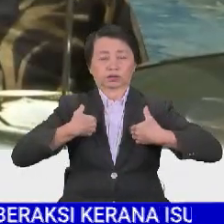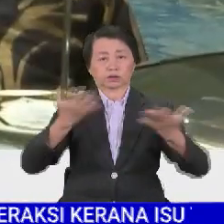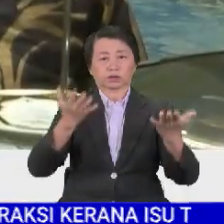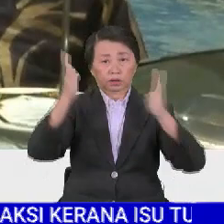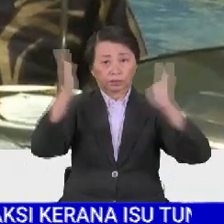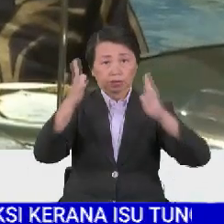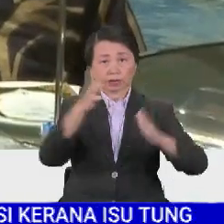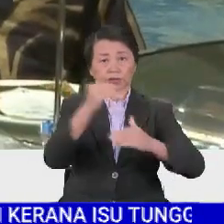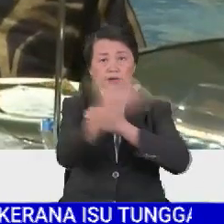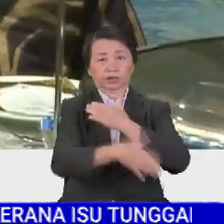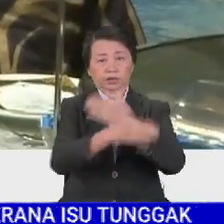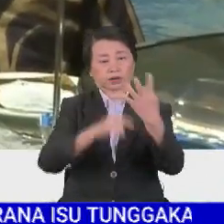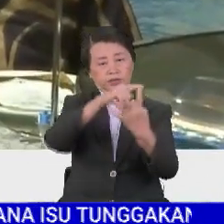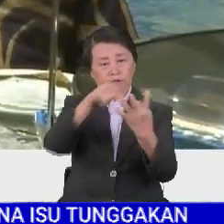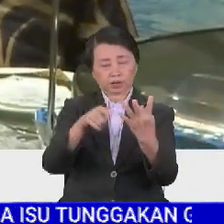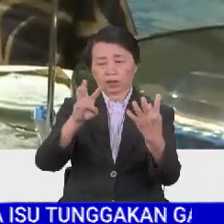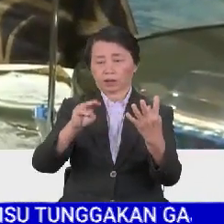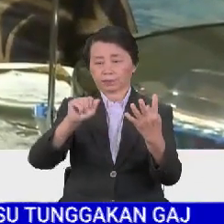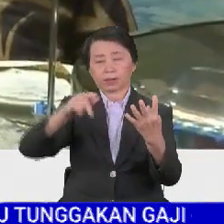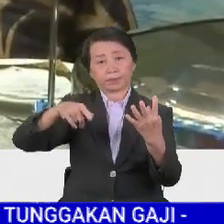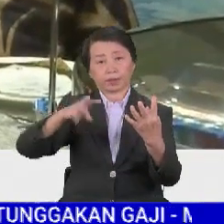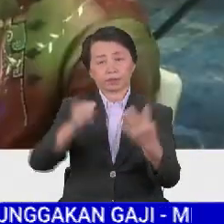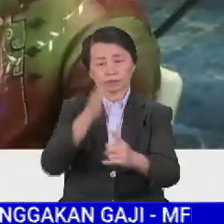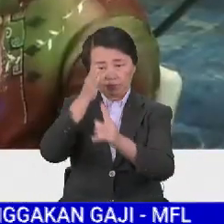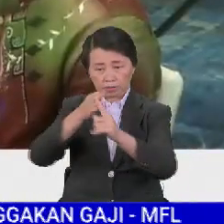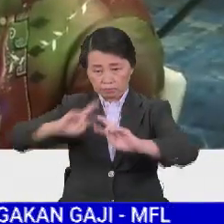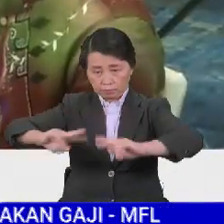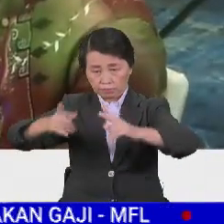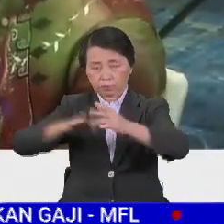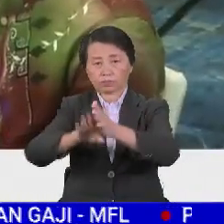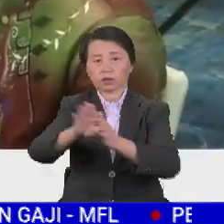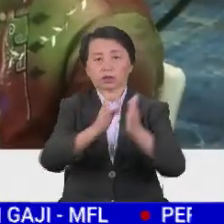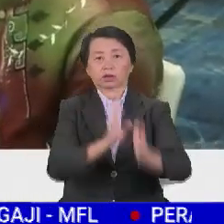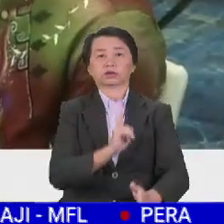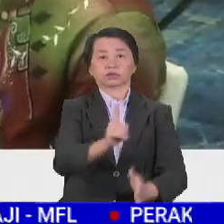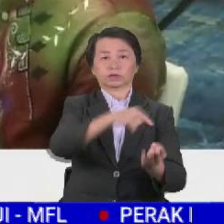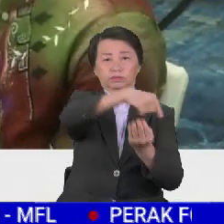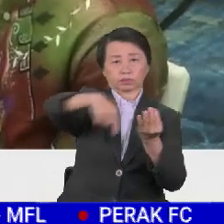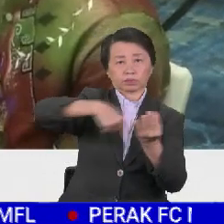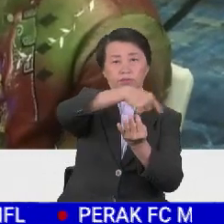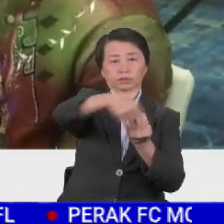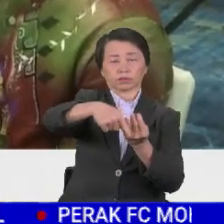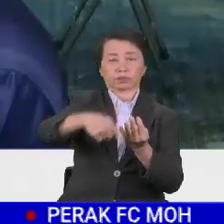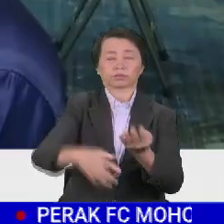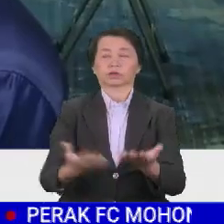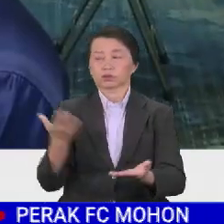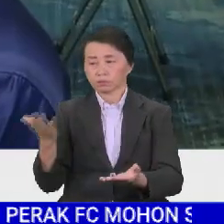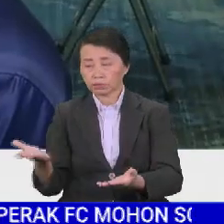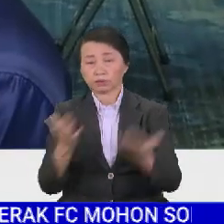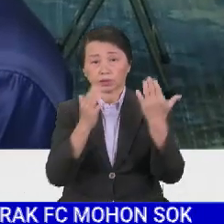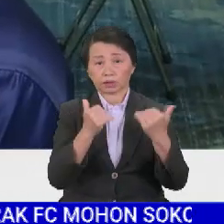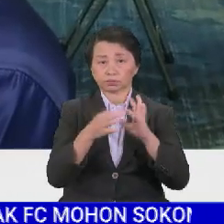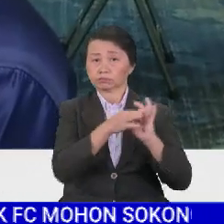antara Malaysia dan negara anggota Mabims, khususnya ke arah membangunkan umat Islam di rantau Nusantara. Beliau juga